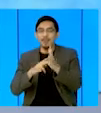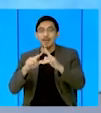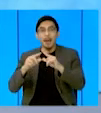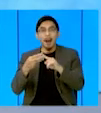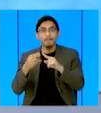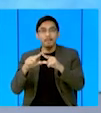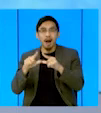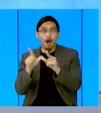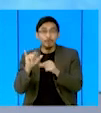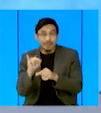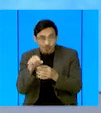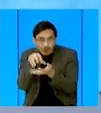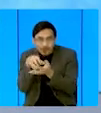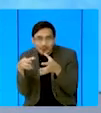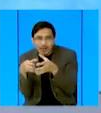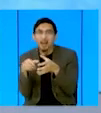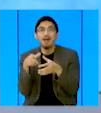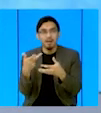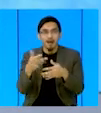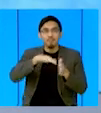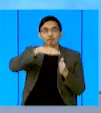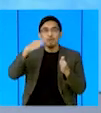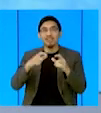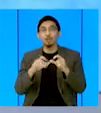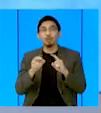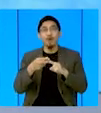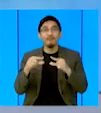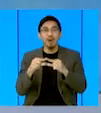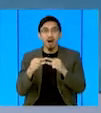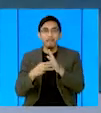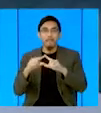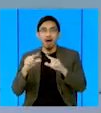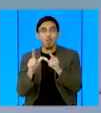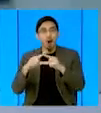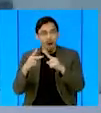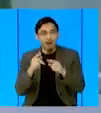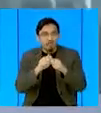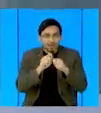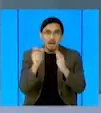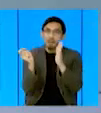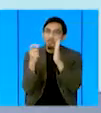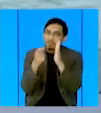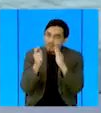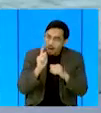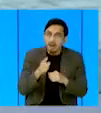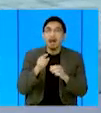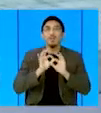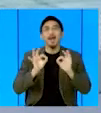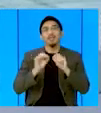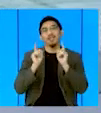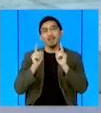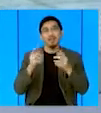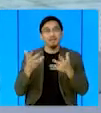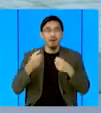Pemirsa dilengkapi miniatur Ka'bah, replika Masjid Nabawi, Bukit Sofa Marwah dan juga replika lempar jumroh. Lokasi wisata edukasi